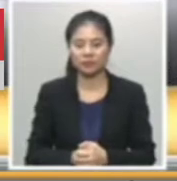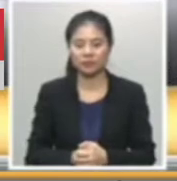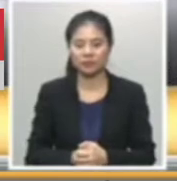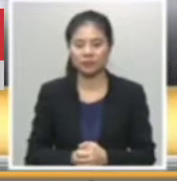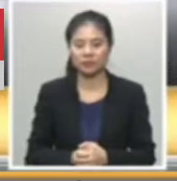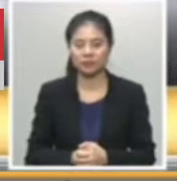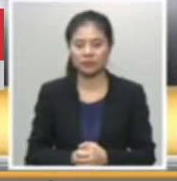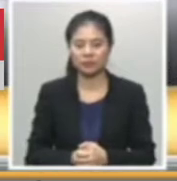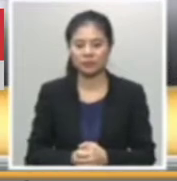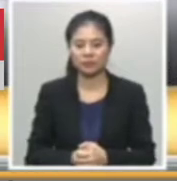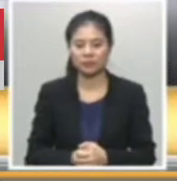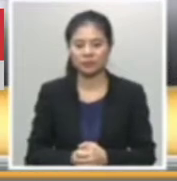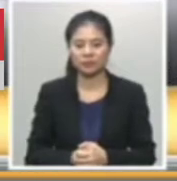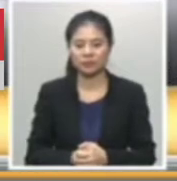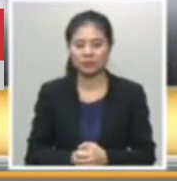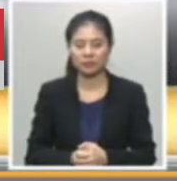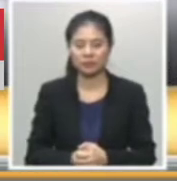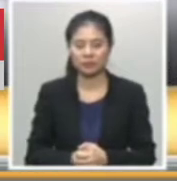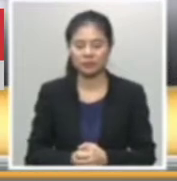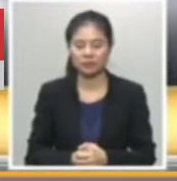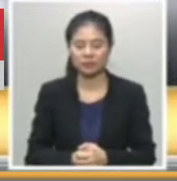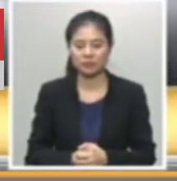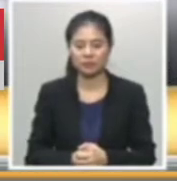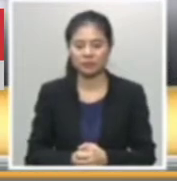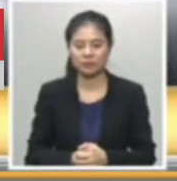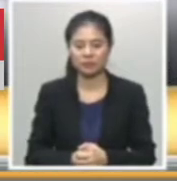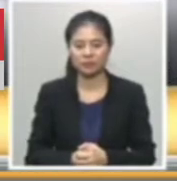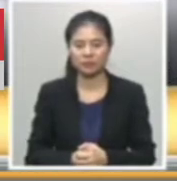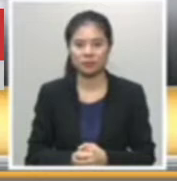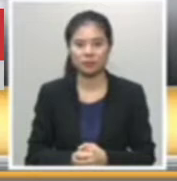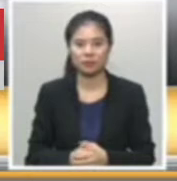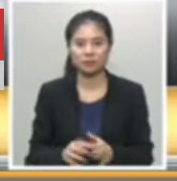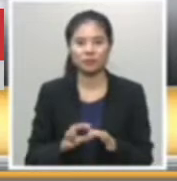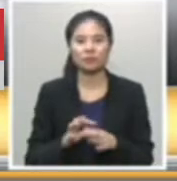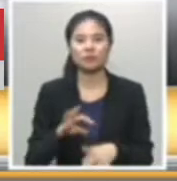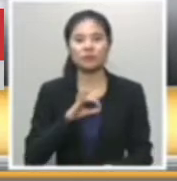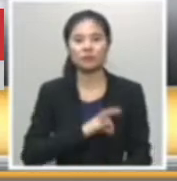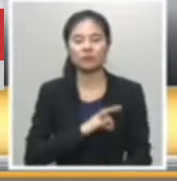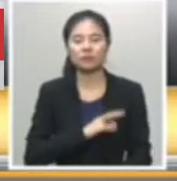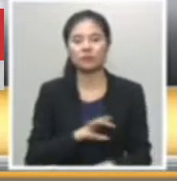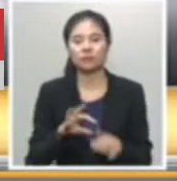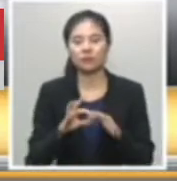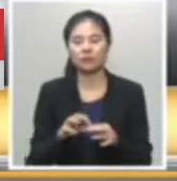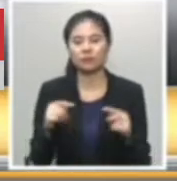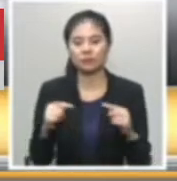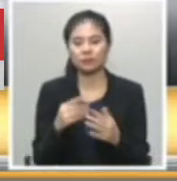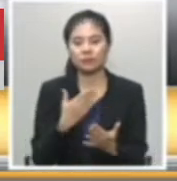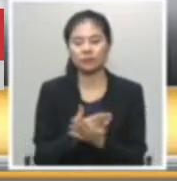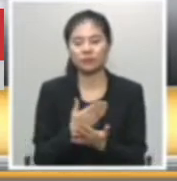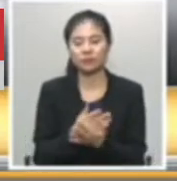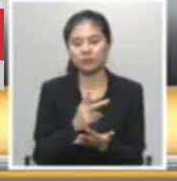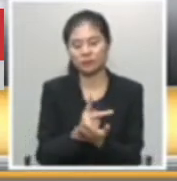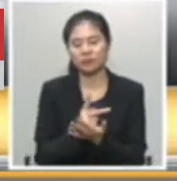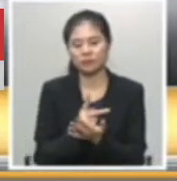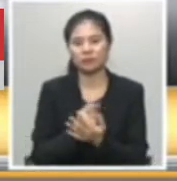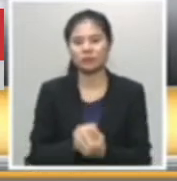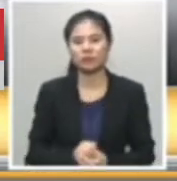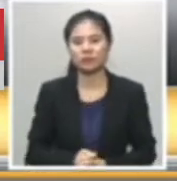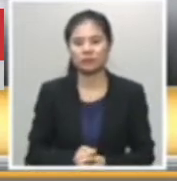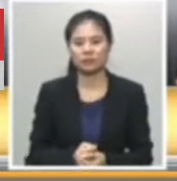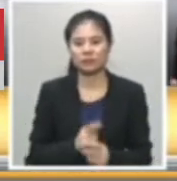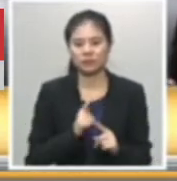เรื่องนี้ก็เป็นตัวเลขที่น่าเป็นห่วงอย่างยิ่งครับก็คือเงินที่เขาให้กู้ยืมกับภาคครัวเรือน